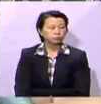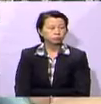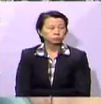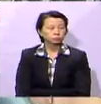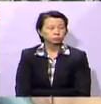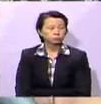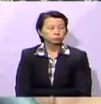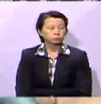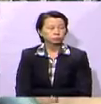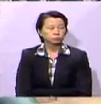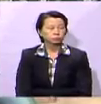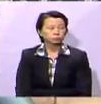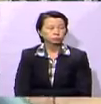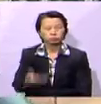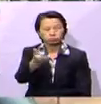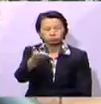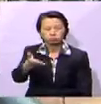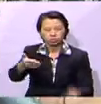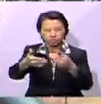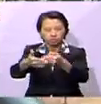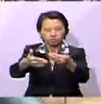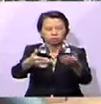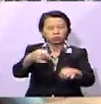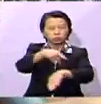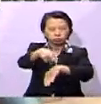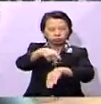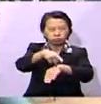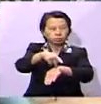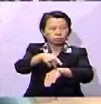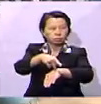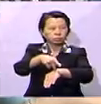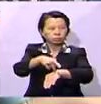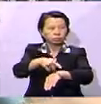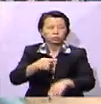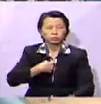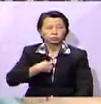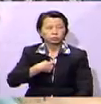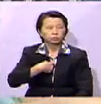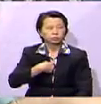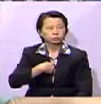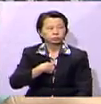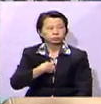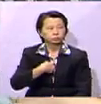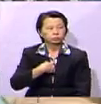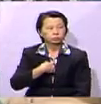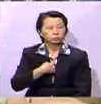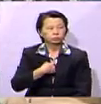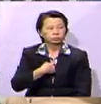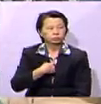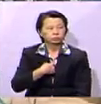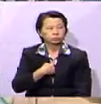Ada nemu barang dekat-dekat dengan pulau. Okay. Ya, kami asal yang masih ada. Kita tak selalu main